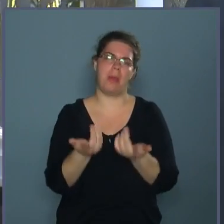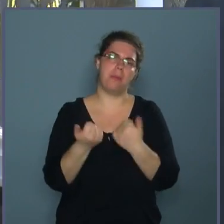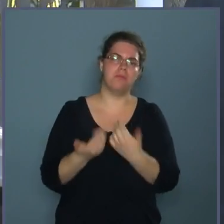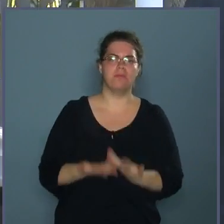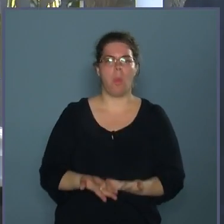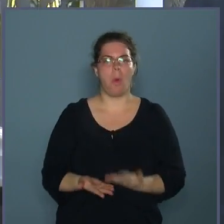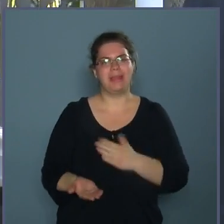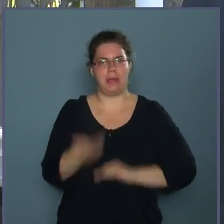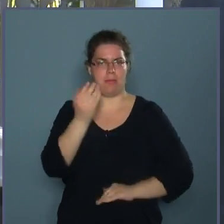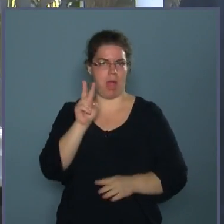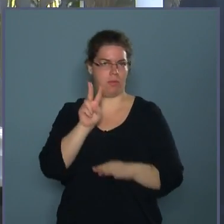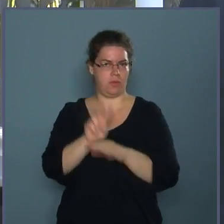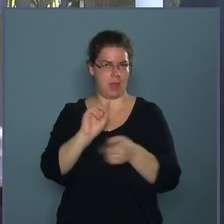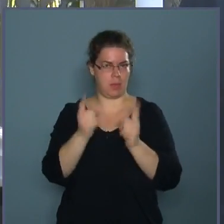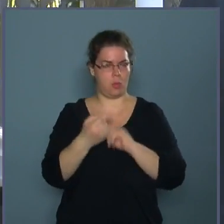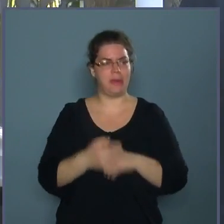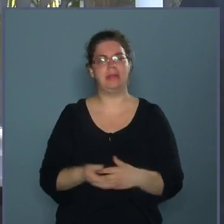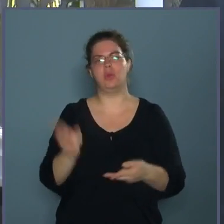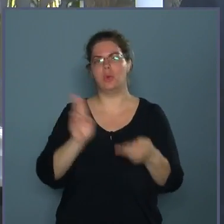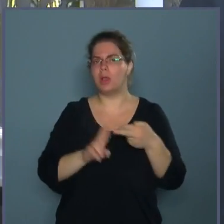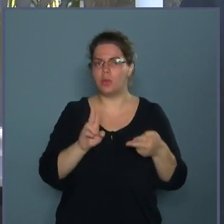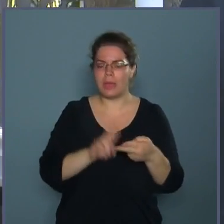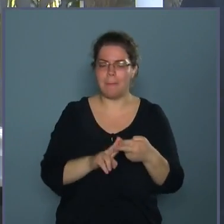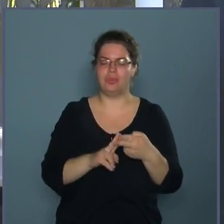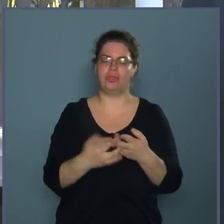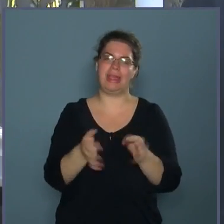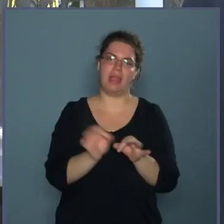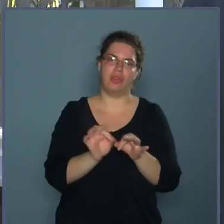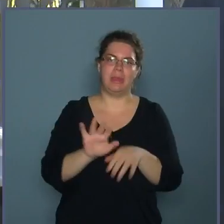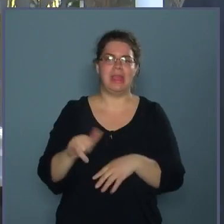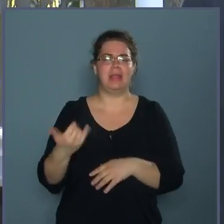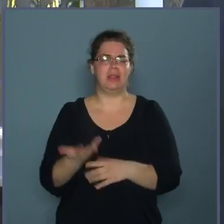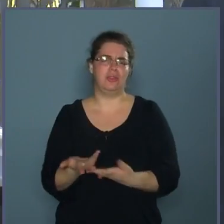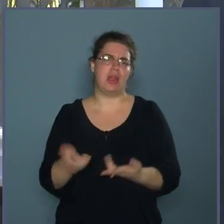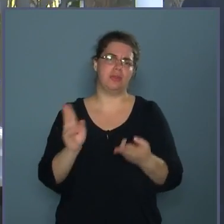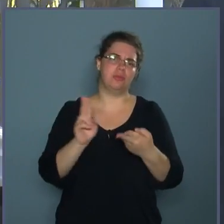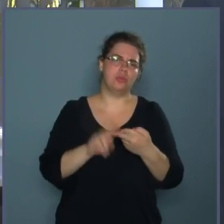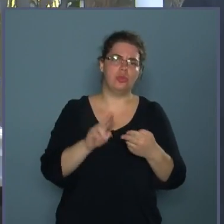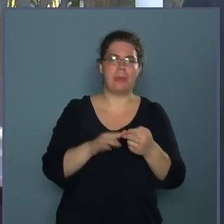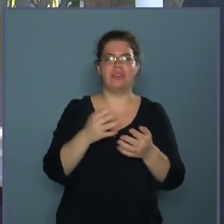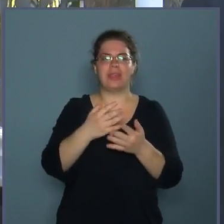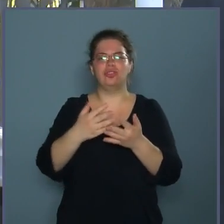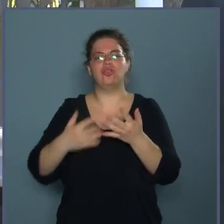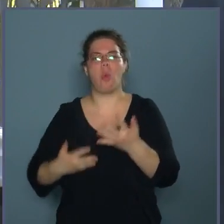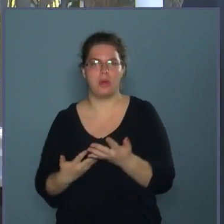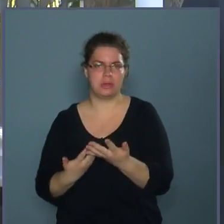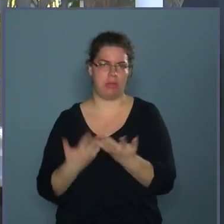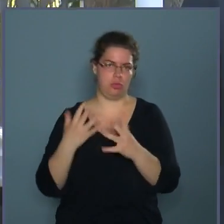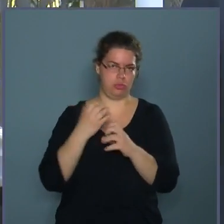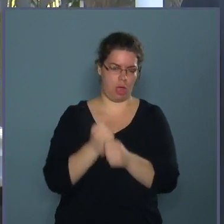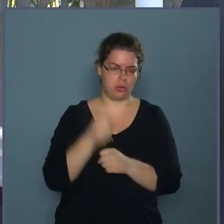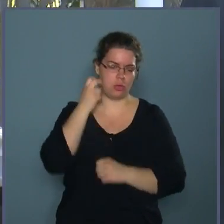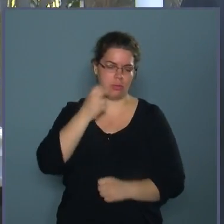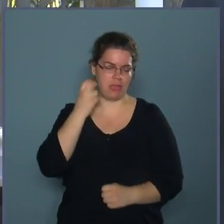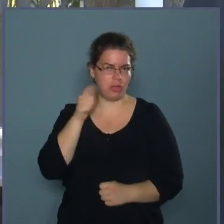figyelmet fordítottunk az ünnepség eseményeire, és szinte egy ünnepség sorozatot tartott